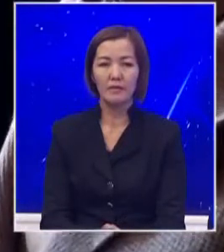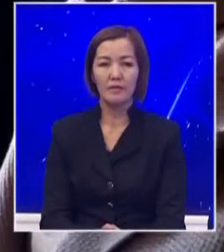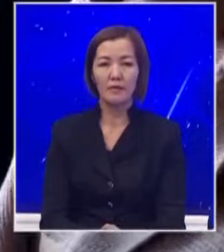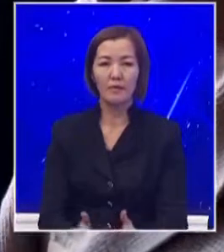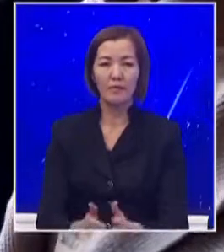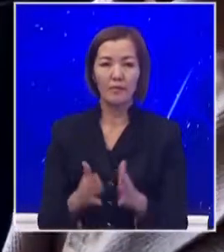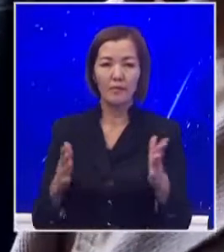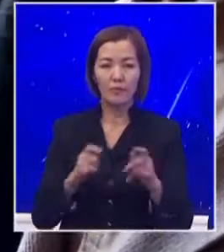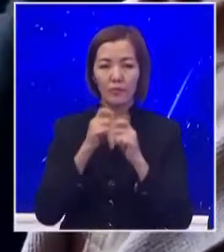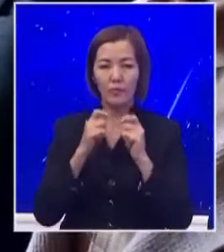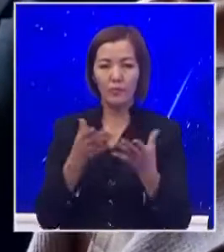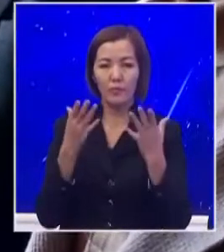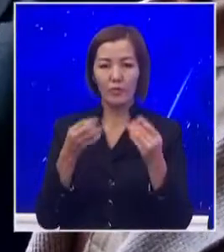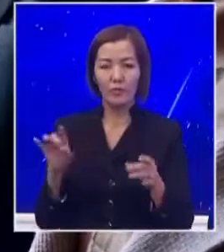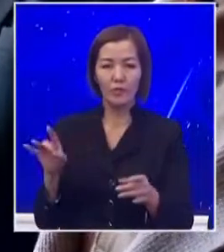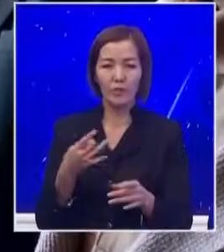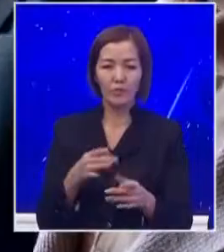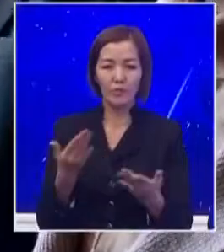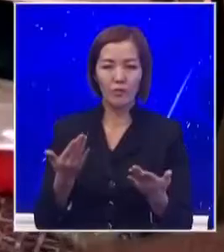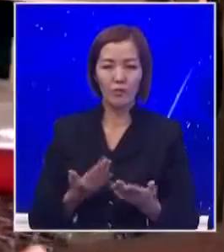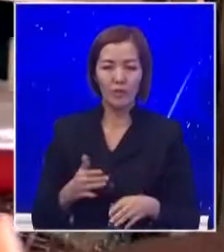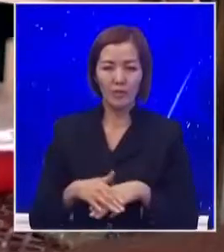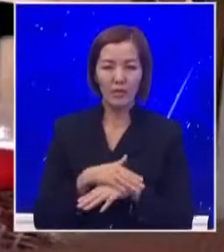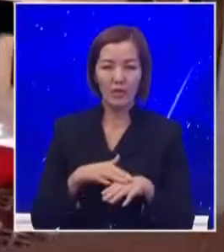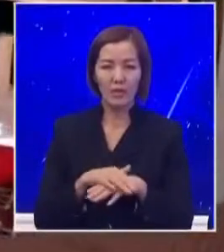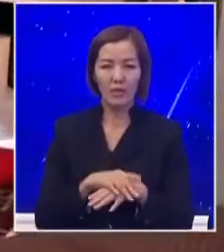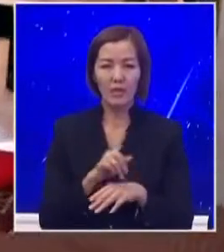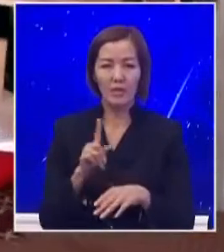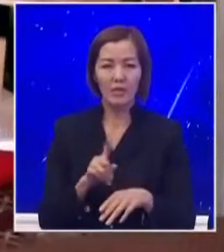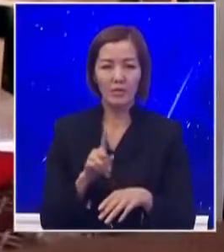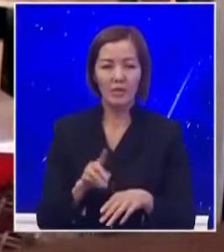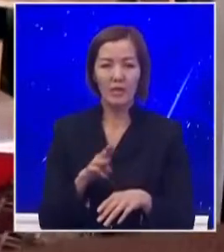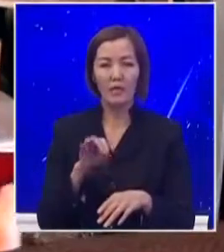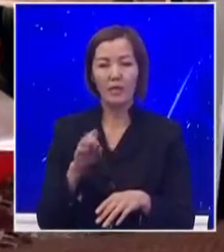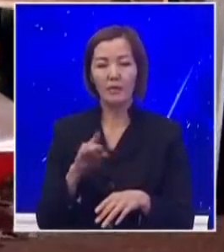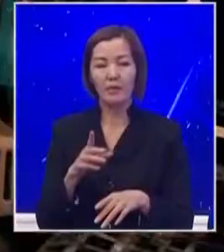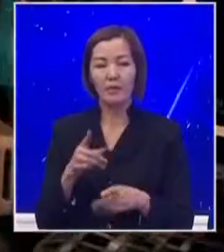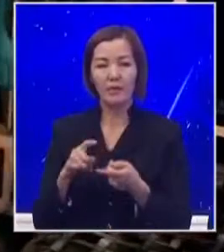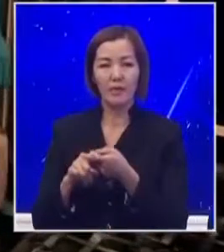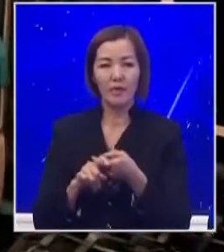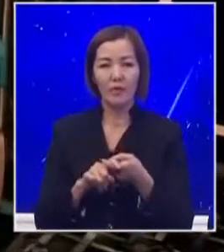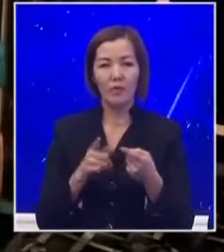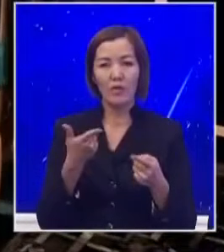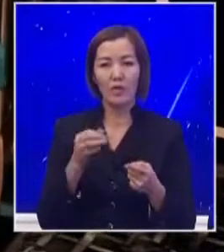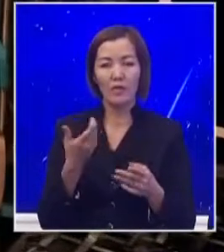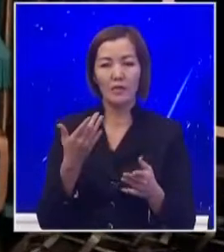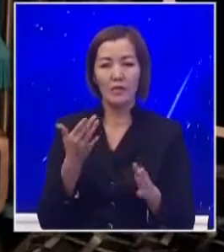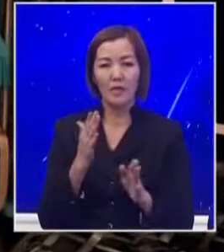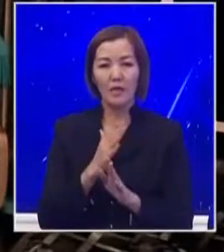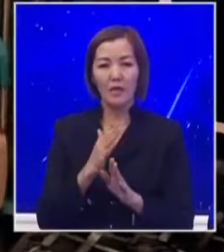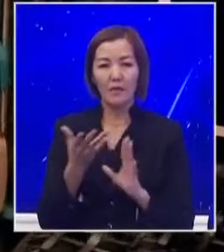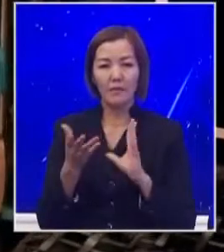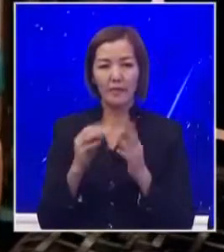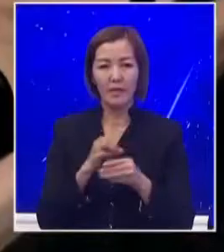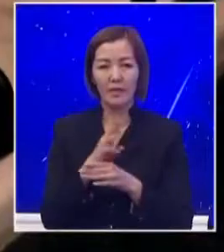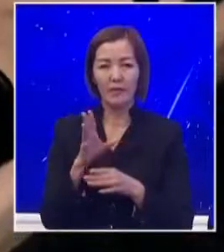Весомый подарок ко Дню Республики получили жители населенного пункта Злиха Тамшибаева. Сюда провели природный газ. Такому повороту событий